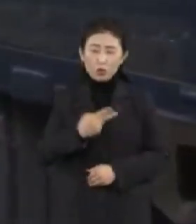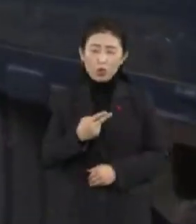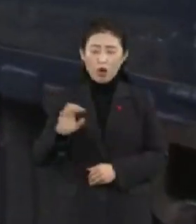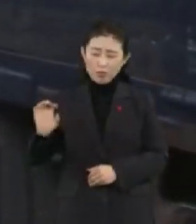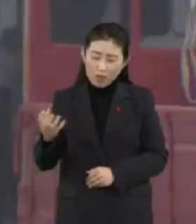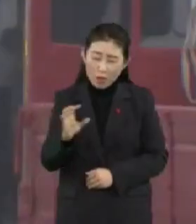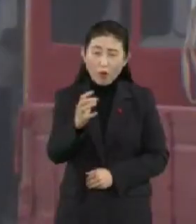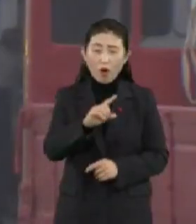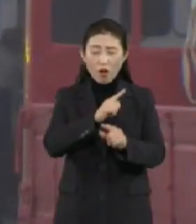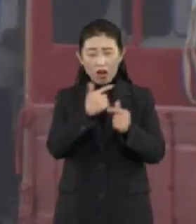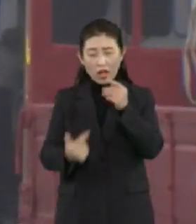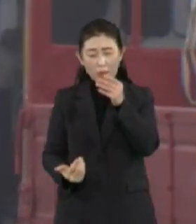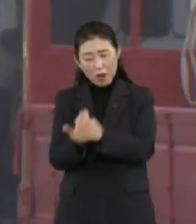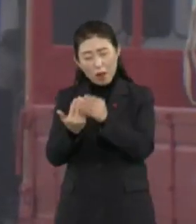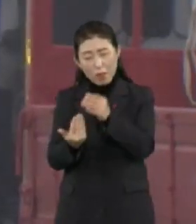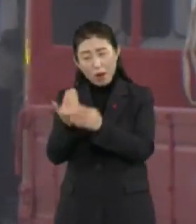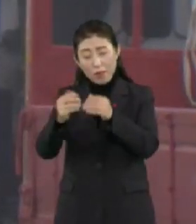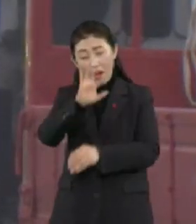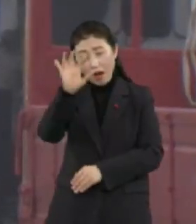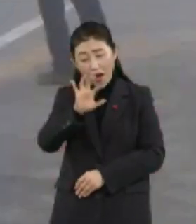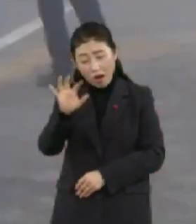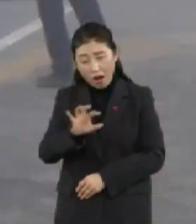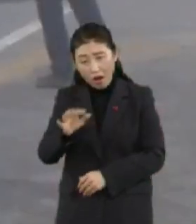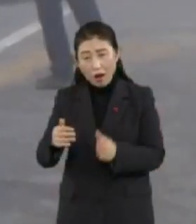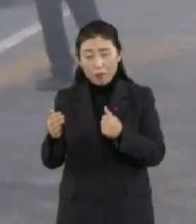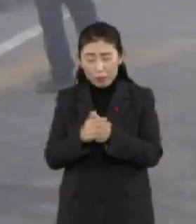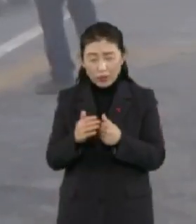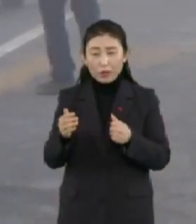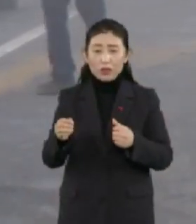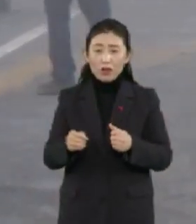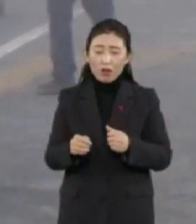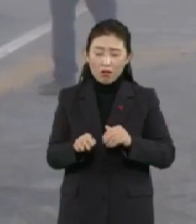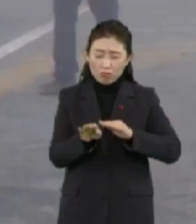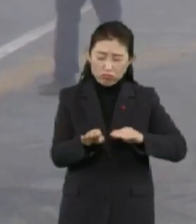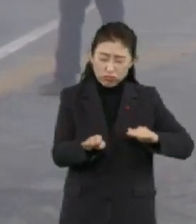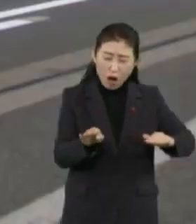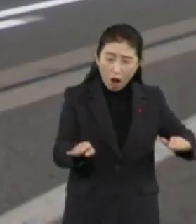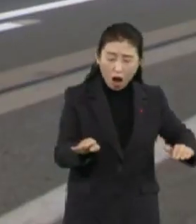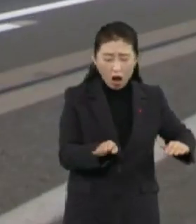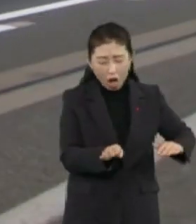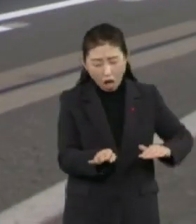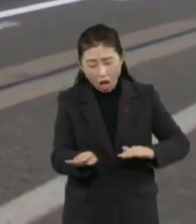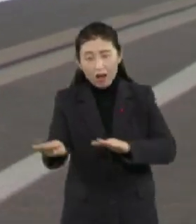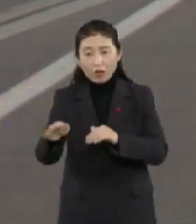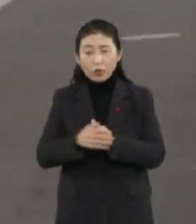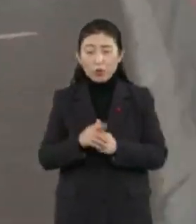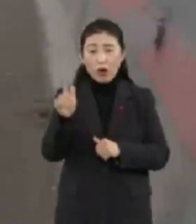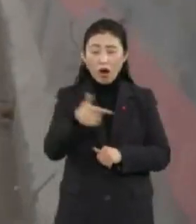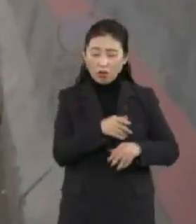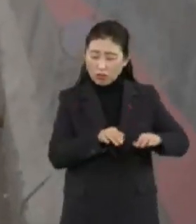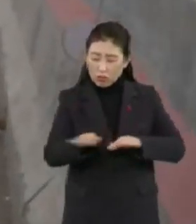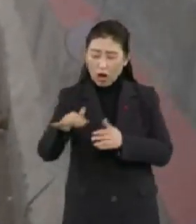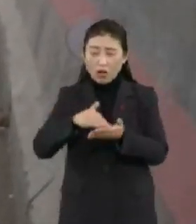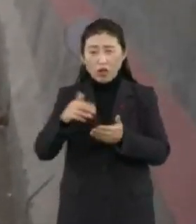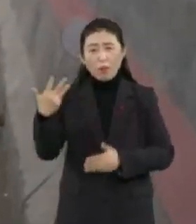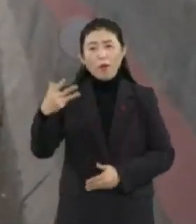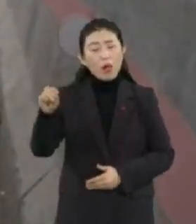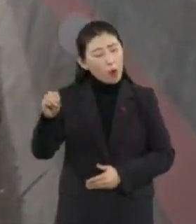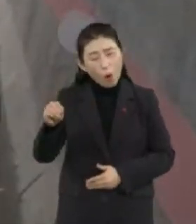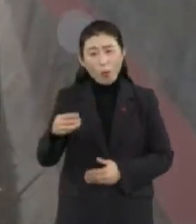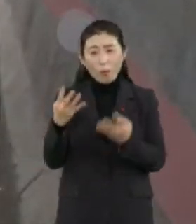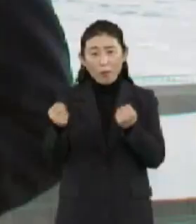등 각종 사고와 재해로 통행은 자주 제한됐을 뿐 아니라 하루 교통량도 8만 대가 넘어 이미 포화